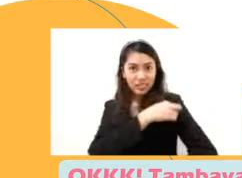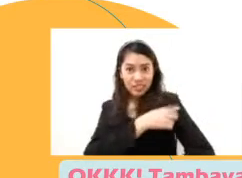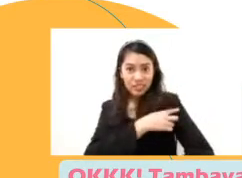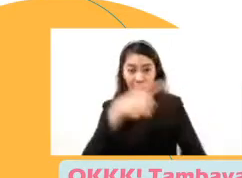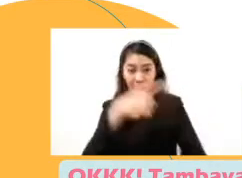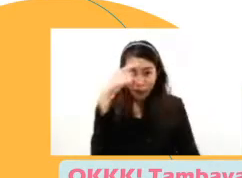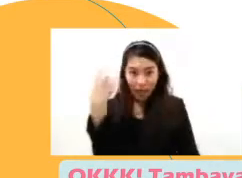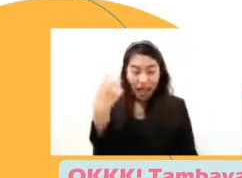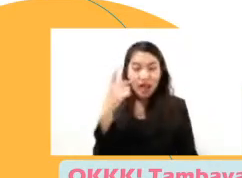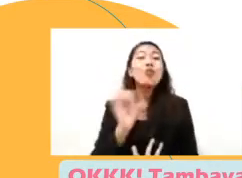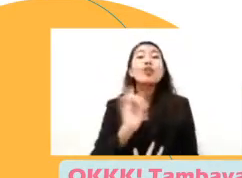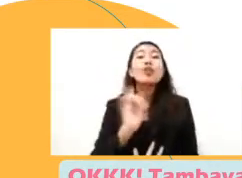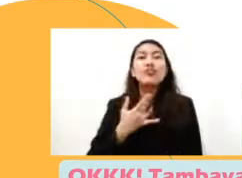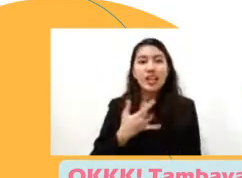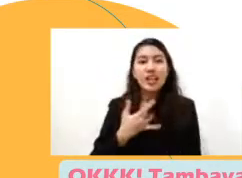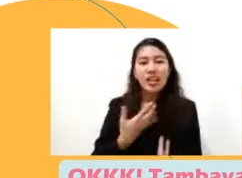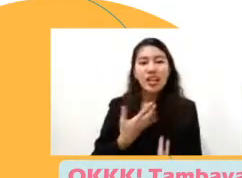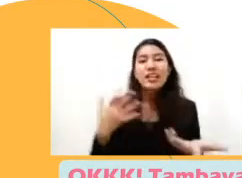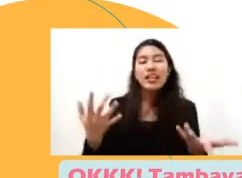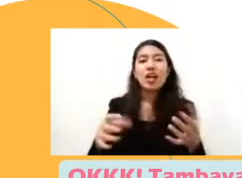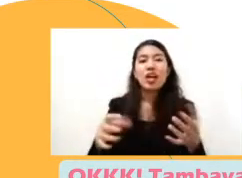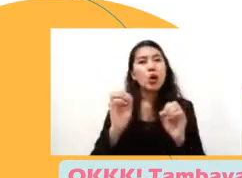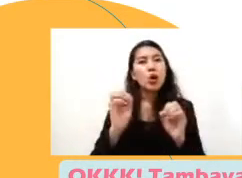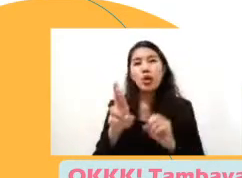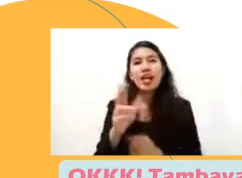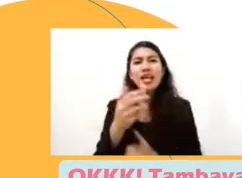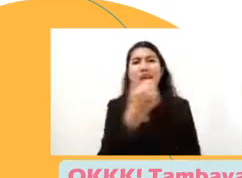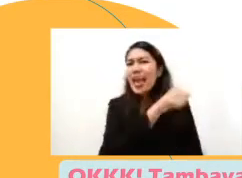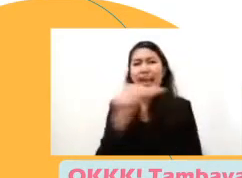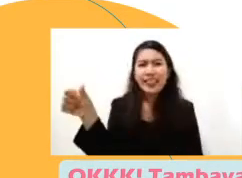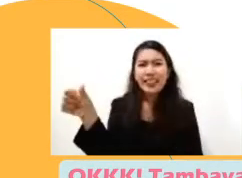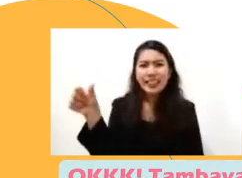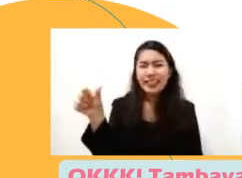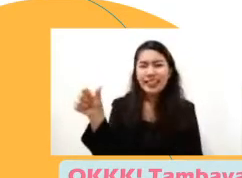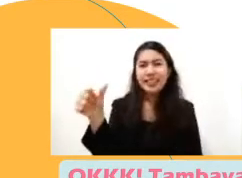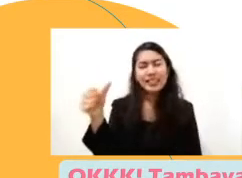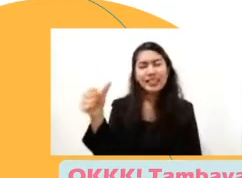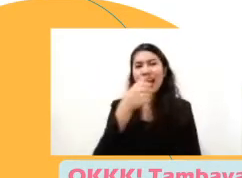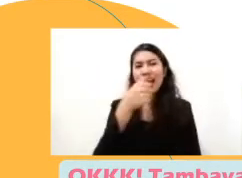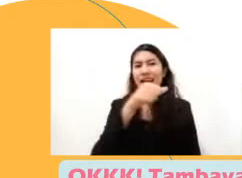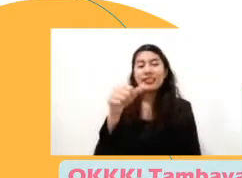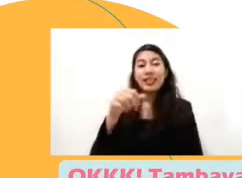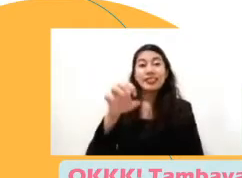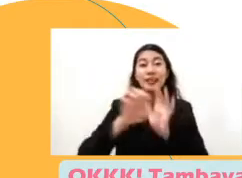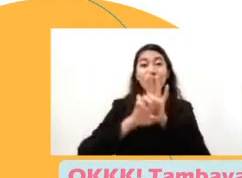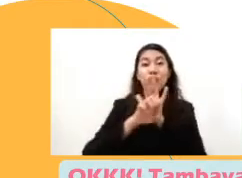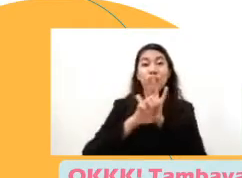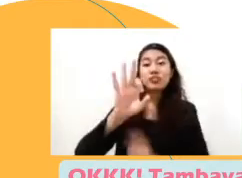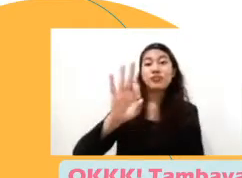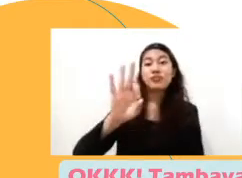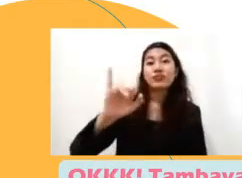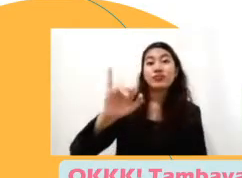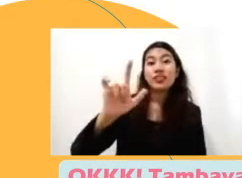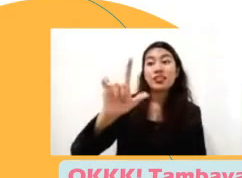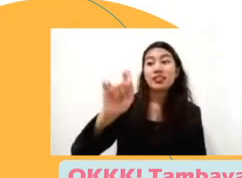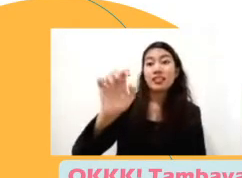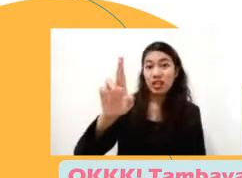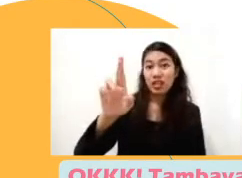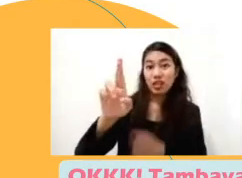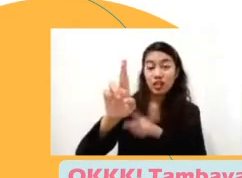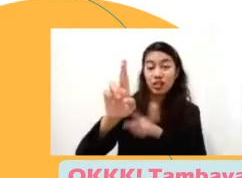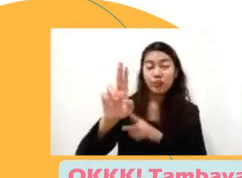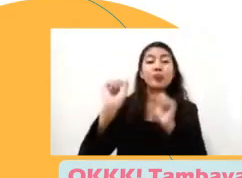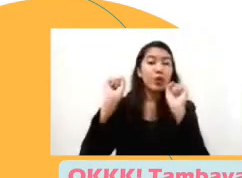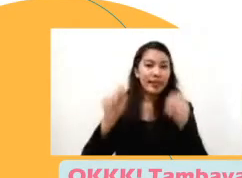Or pwede ding... color palette ng filter na gagamitin nyo sa TikTok video nyo. Pwede, kahit ano. It's just